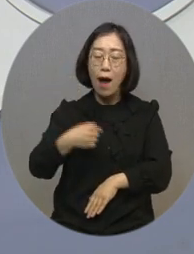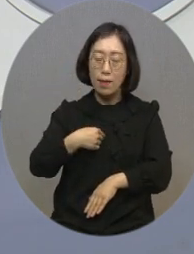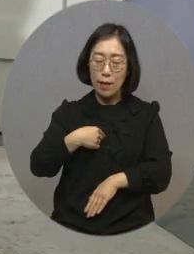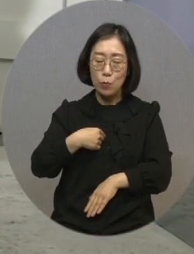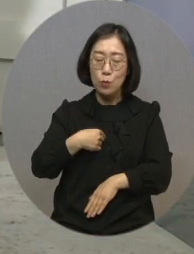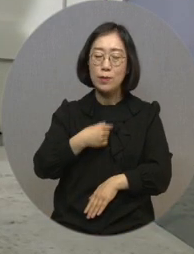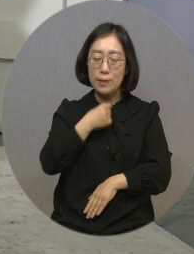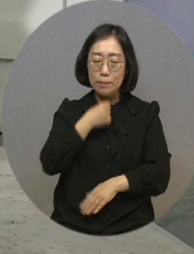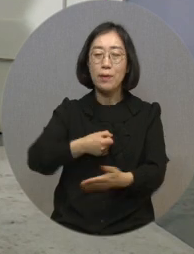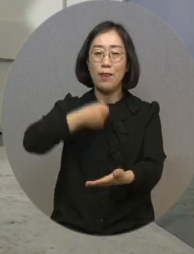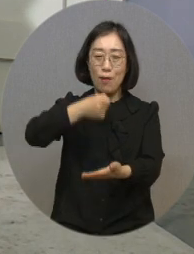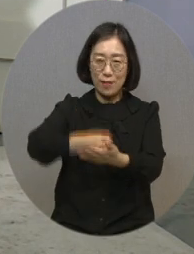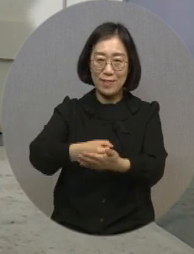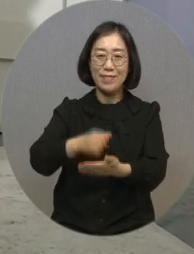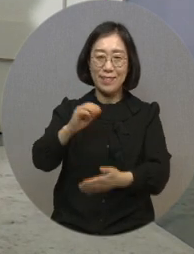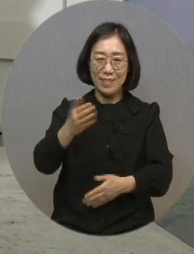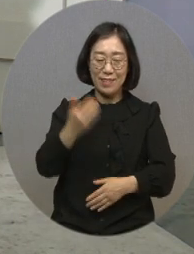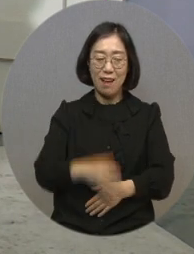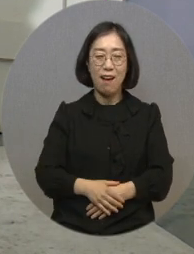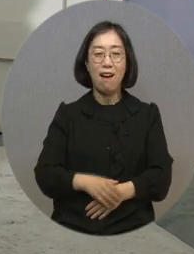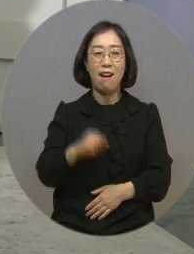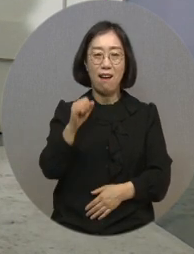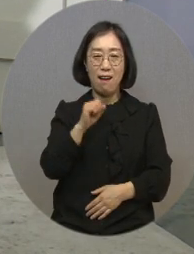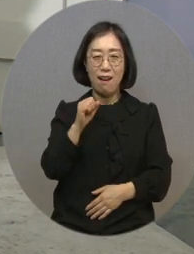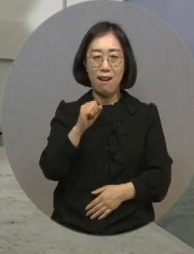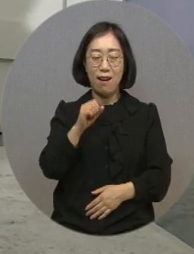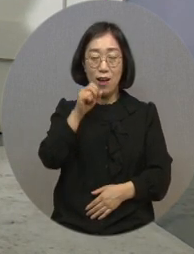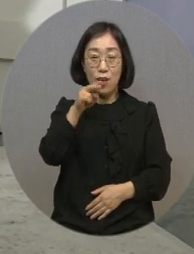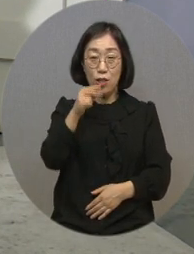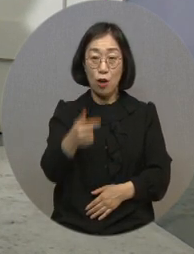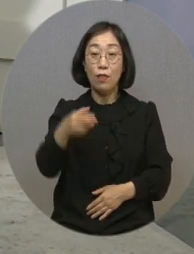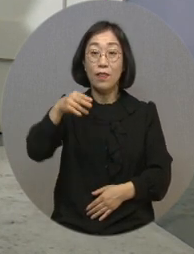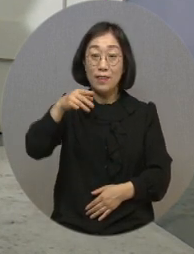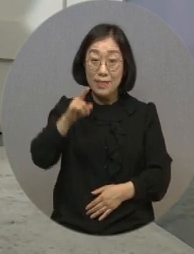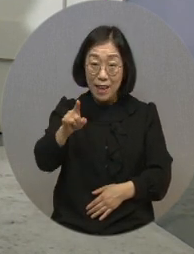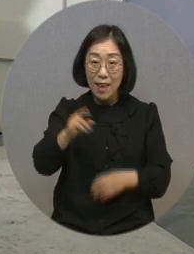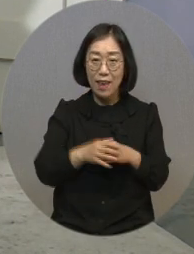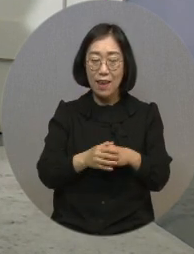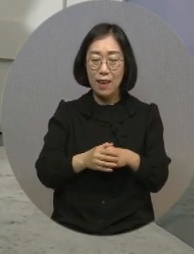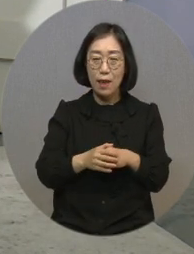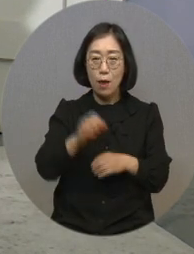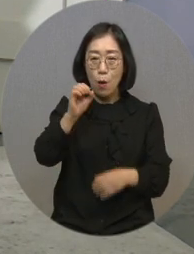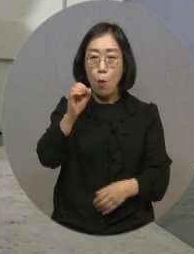같습니다. 아, 그러니까 연세대학교 외교학과를